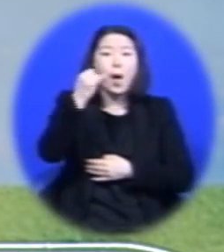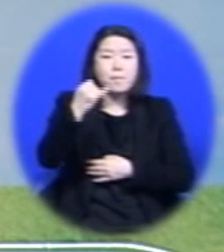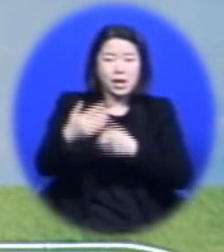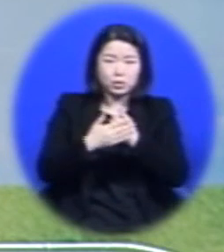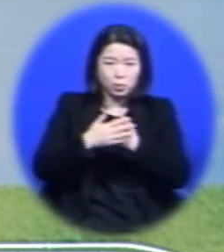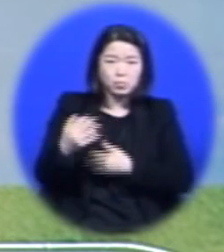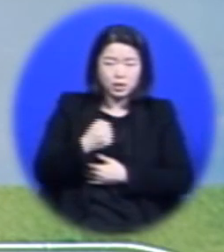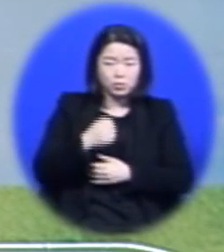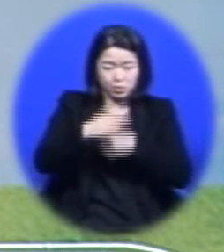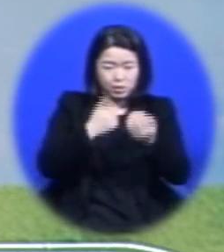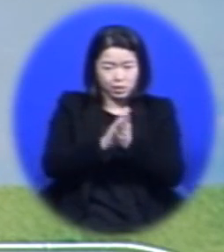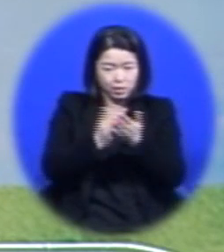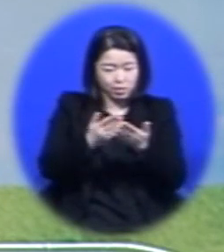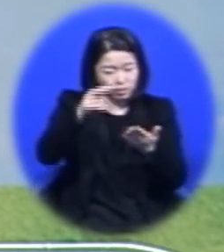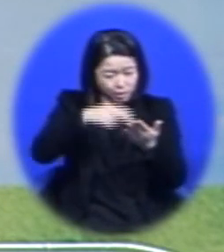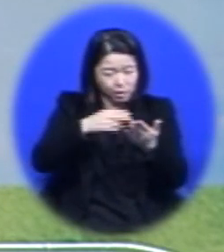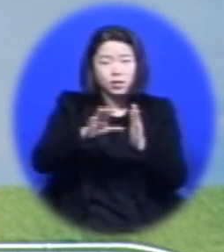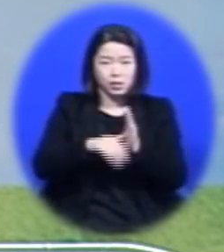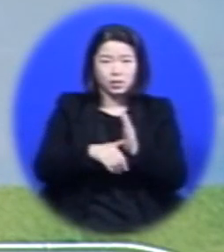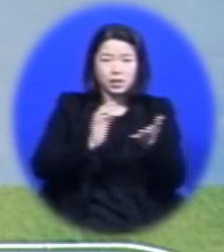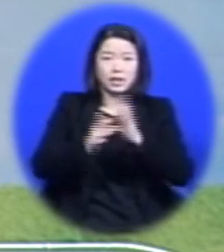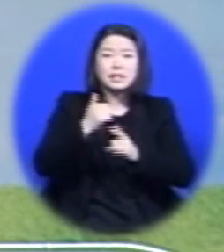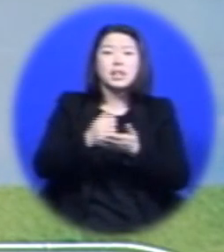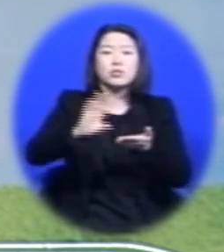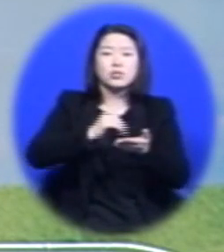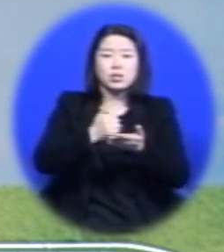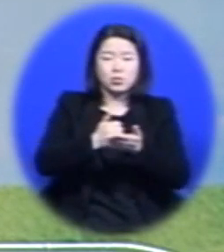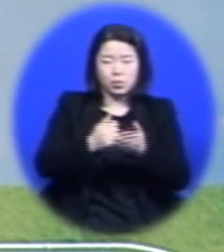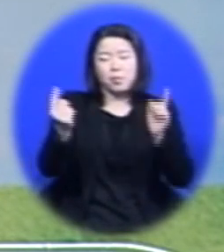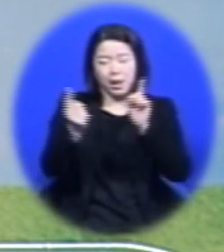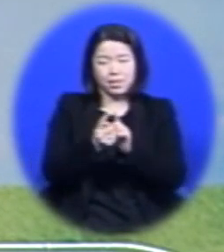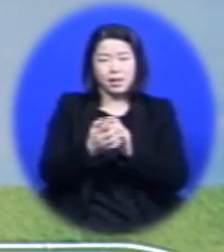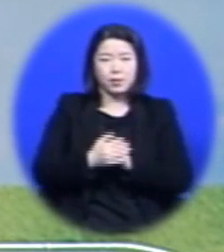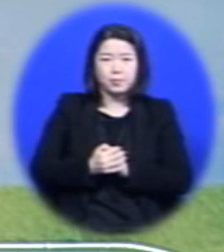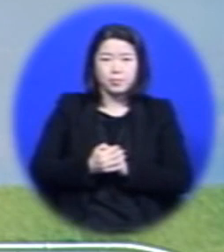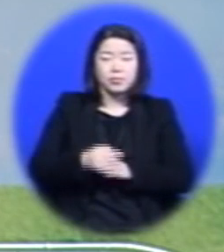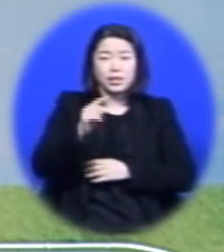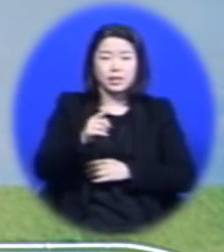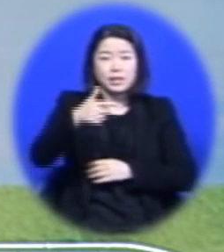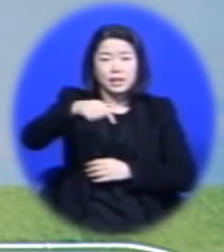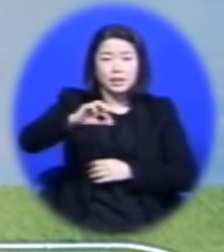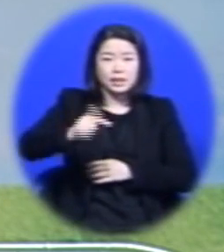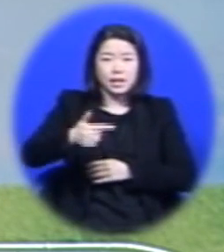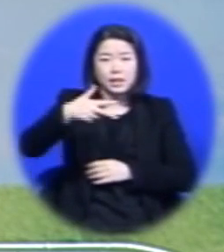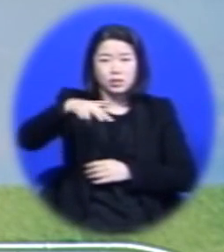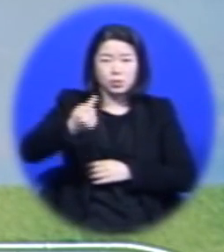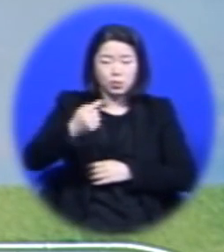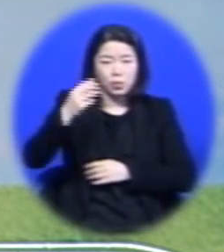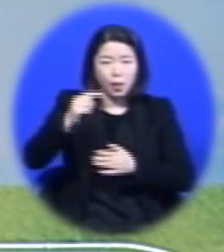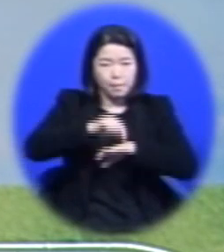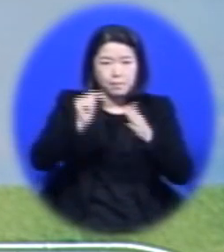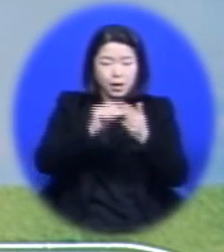성경을 읽으면서 예수 그리스도를 만납니다 그 미즈노 겐조 에 10명의